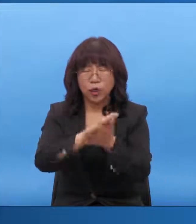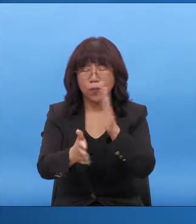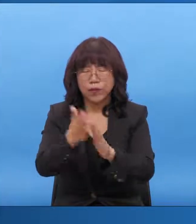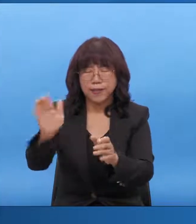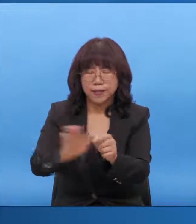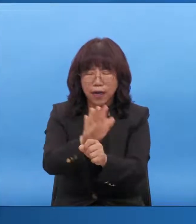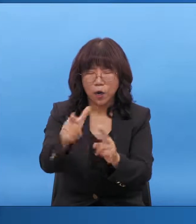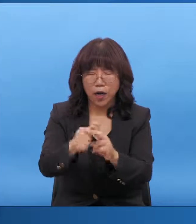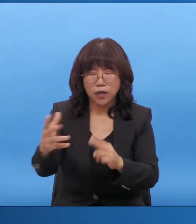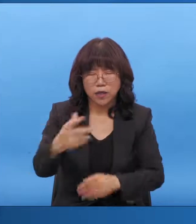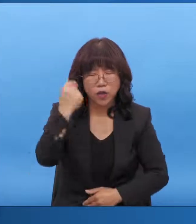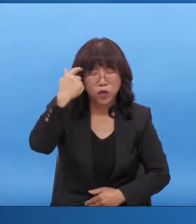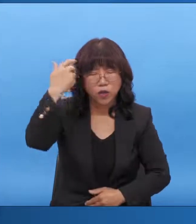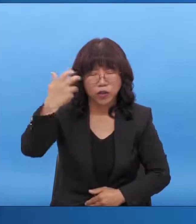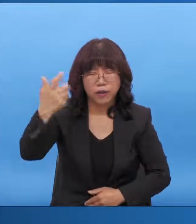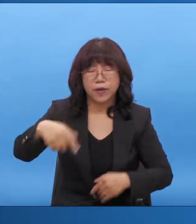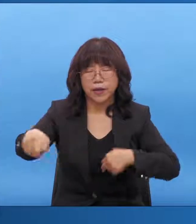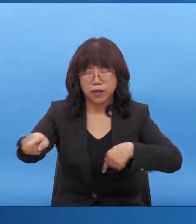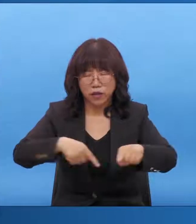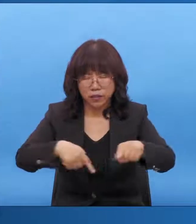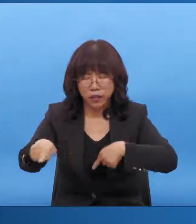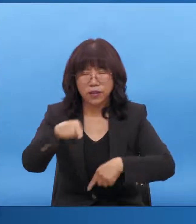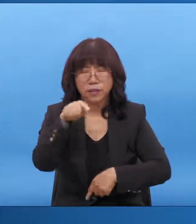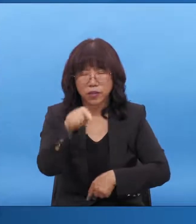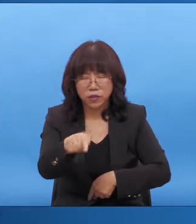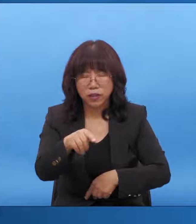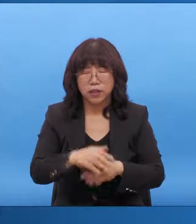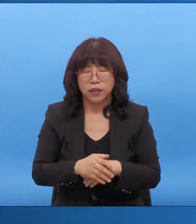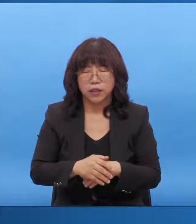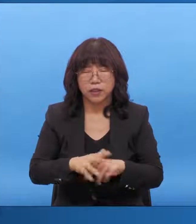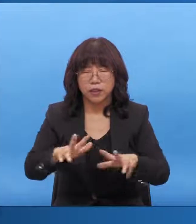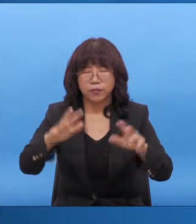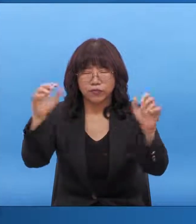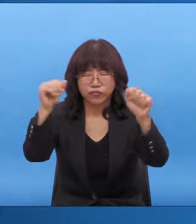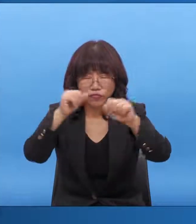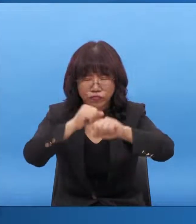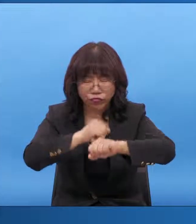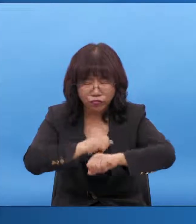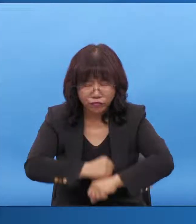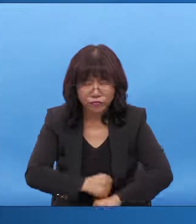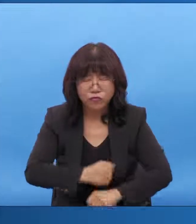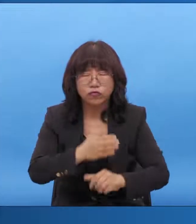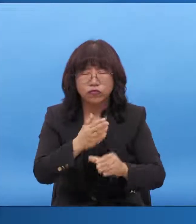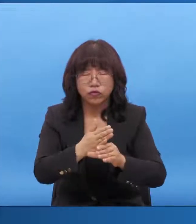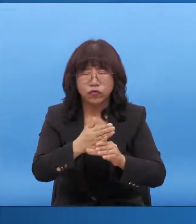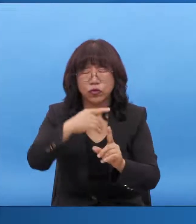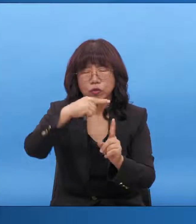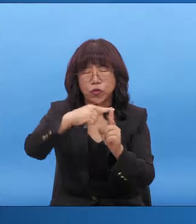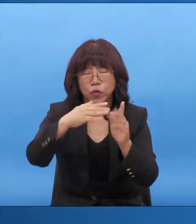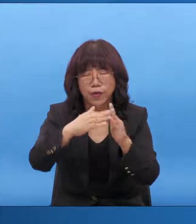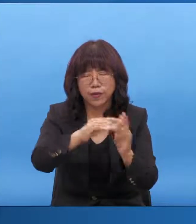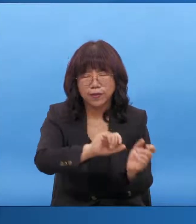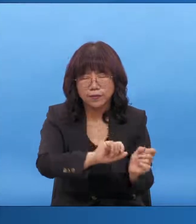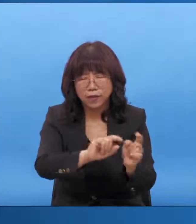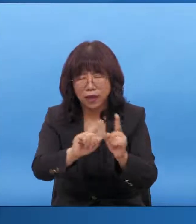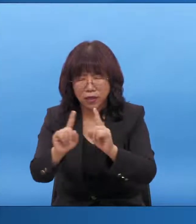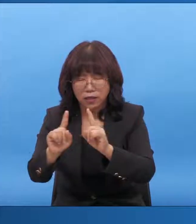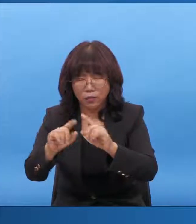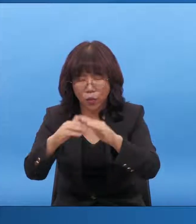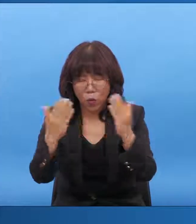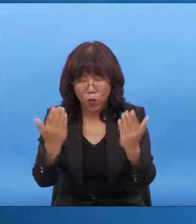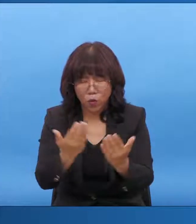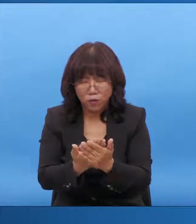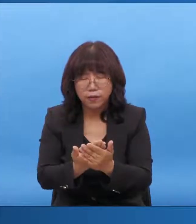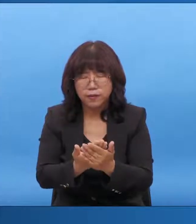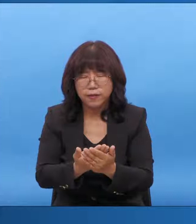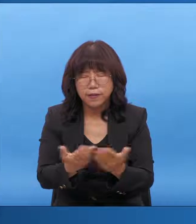성령님의 역사하심이 and the works of the Holy Spirit, 무너져가는 교회 살릴 모든